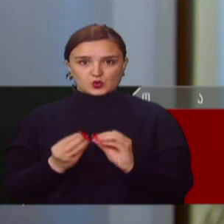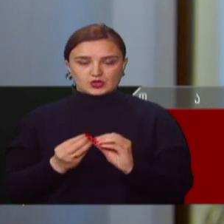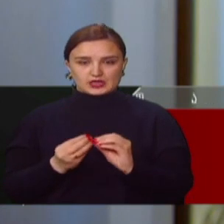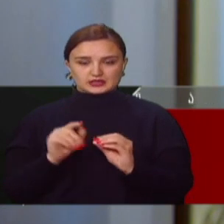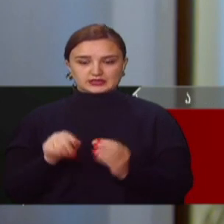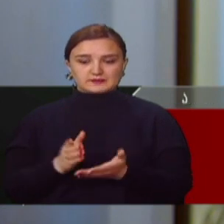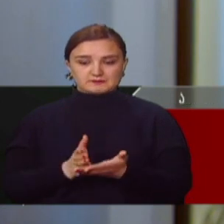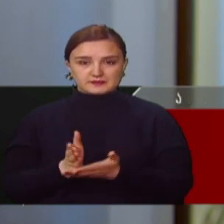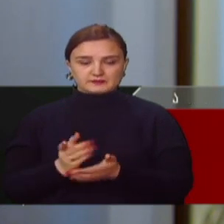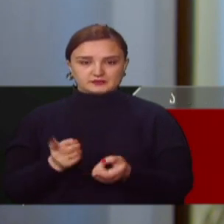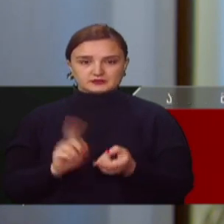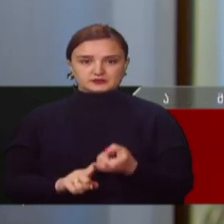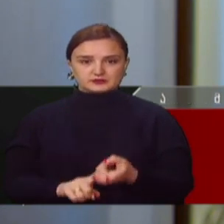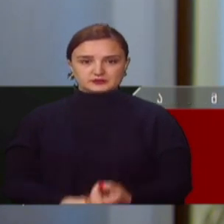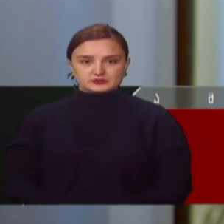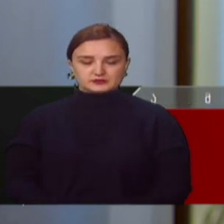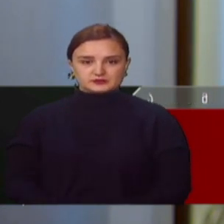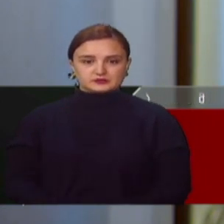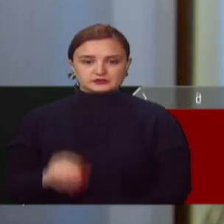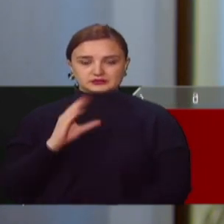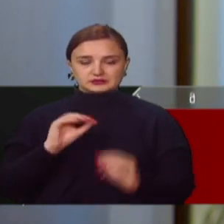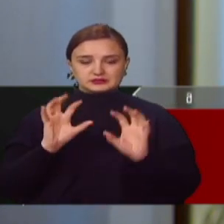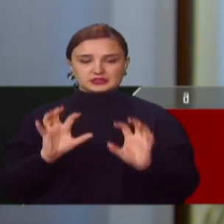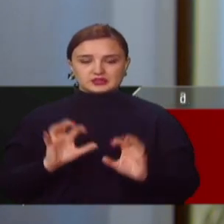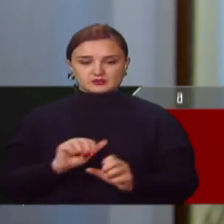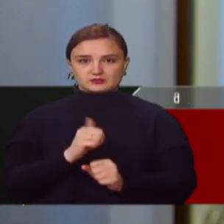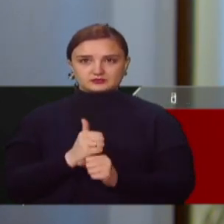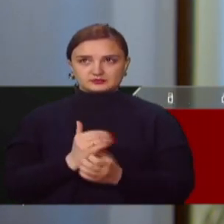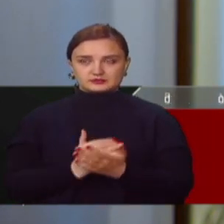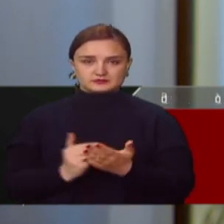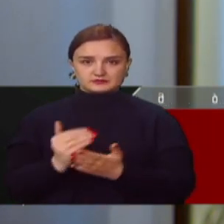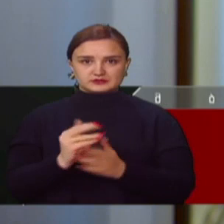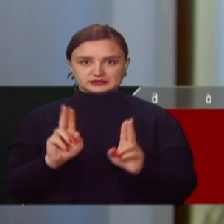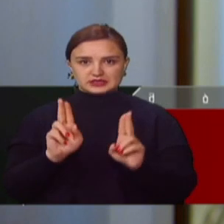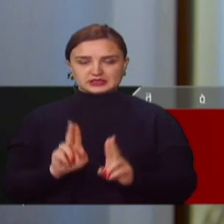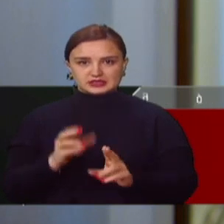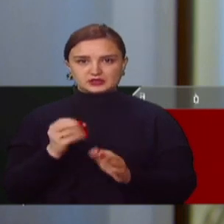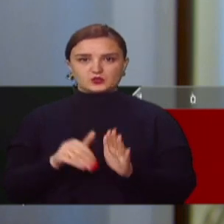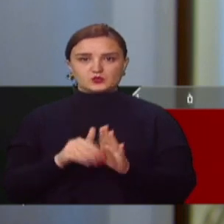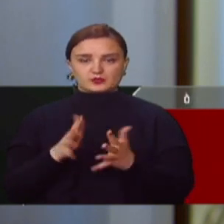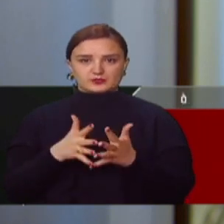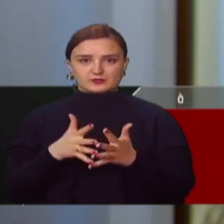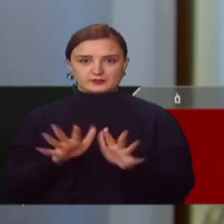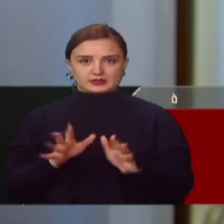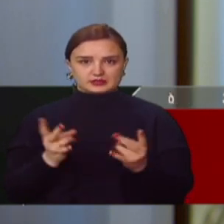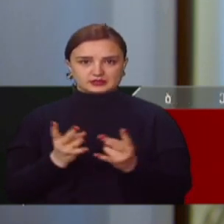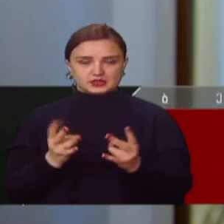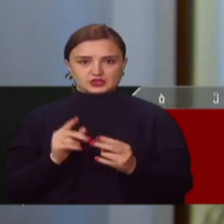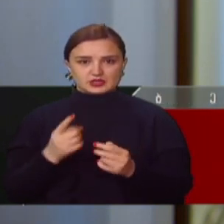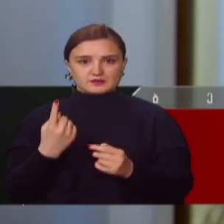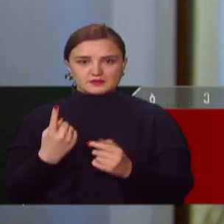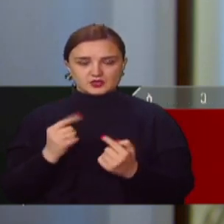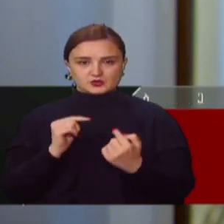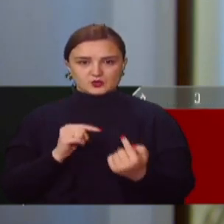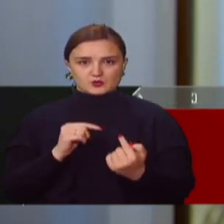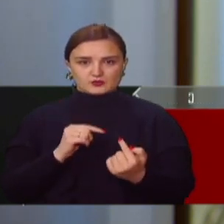იმ მიმართებაში, როდესაც საქართველოს კანონის უზენაესობის სტანდარტი იმსახურებს გაცილებით უფრო მაღალ ნიშნულს და ამაზე მარტო